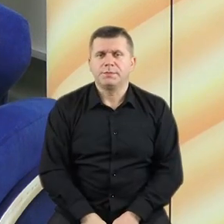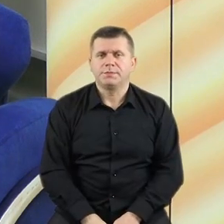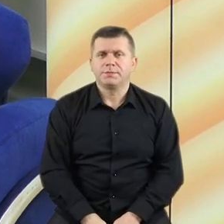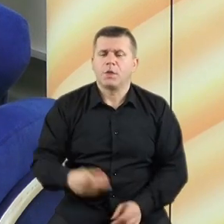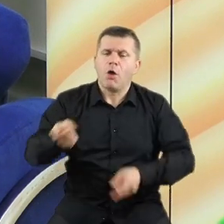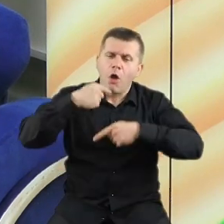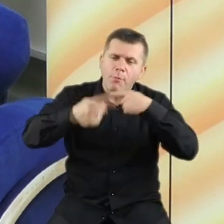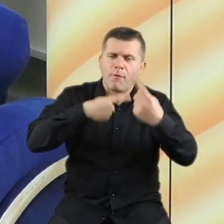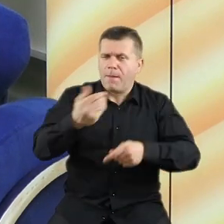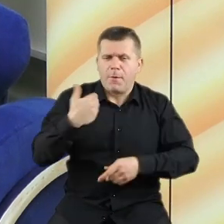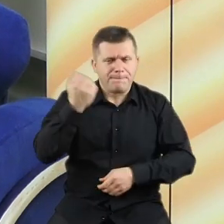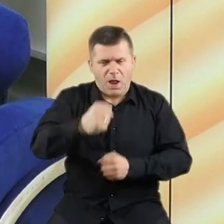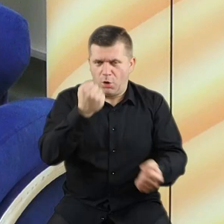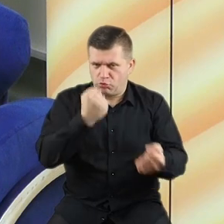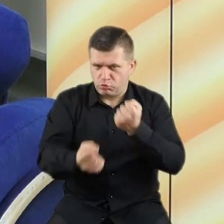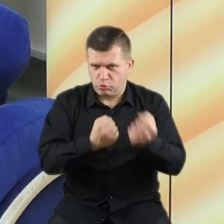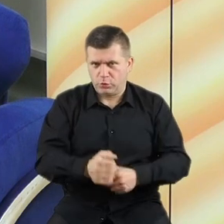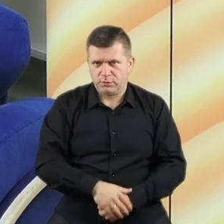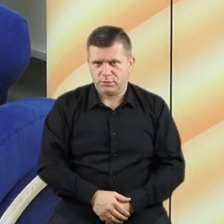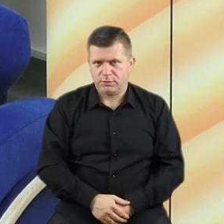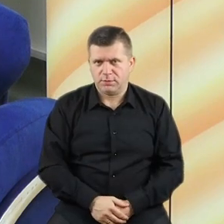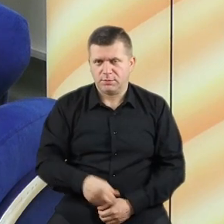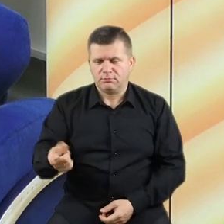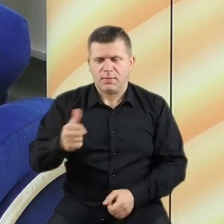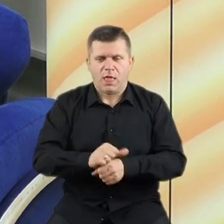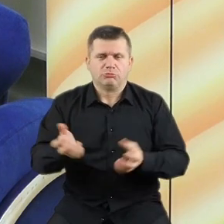roku i opowiadała, no, że było bardzo trudno być Niemką